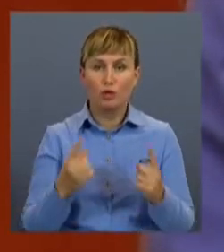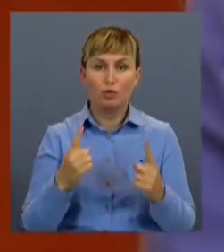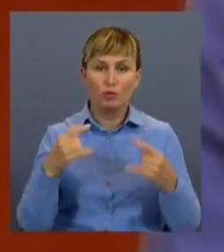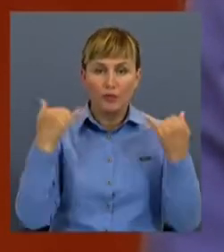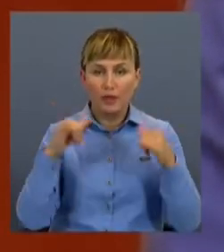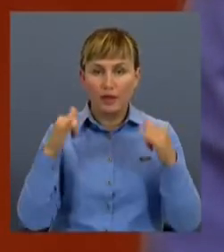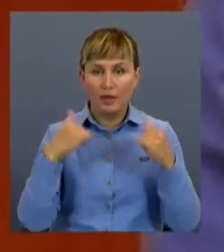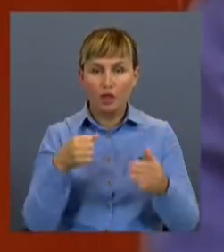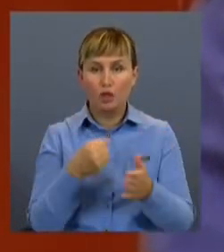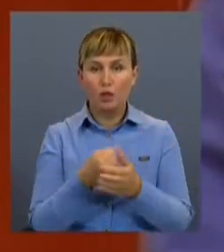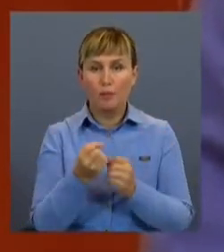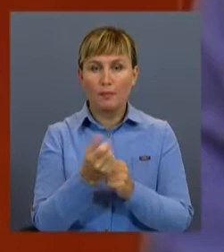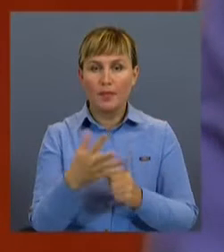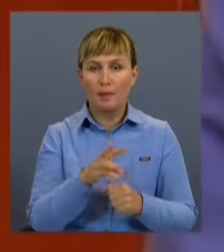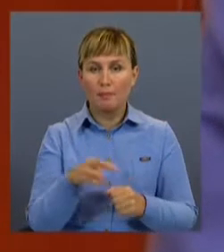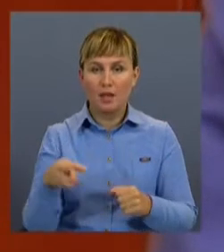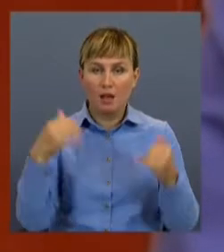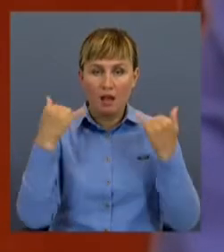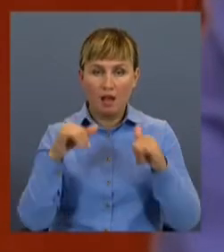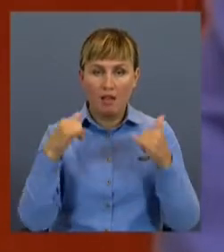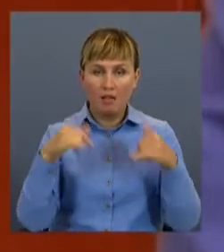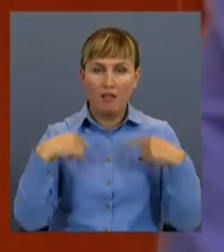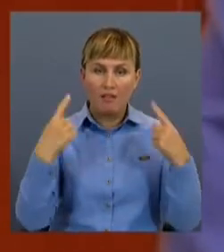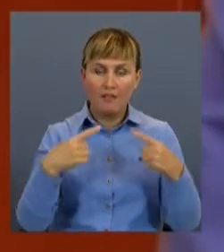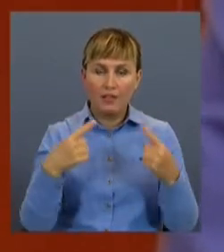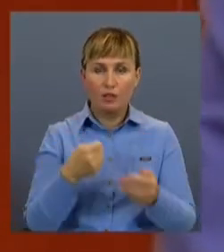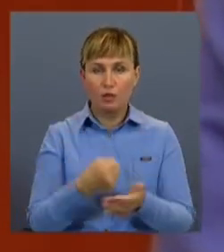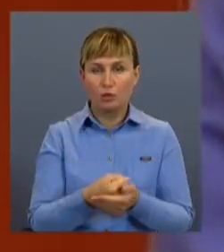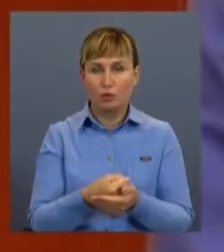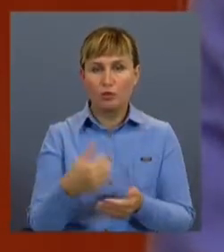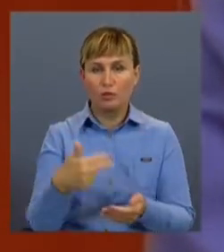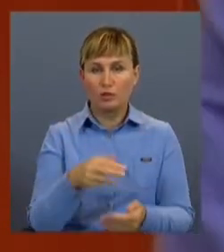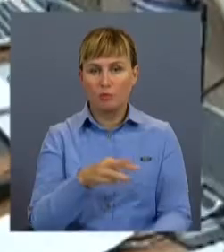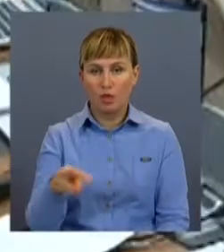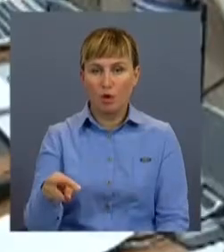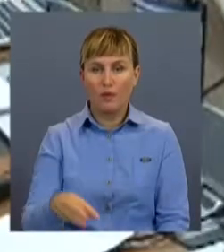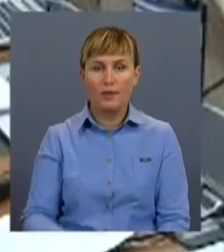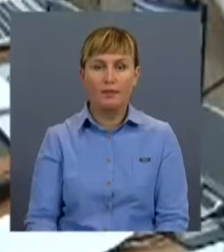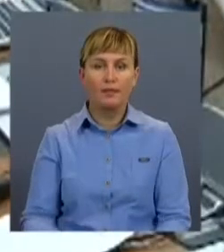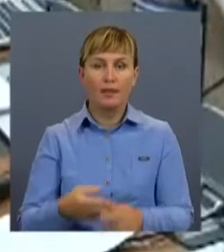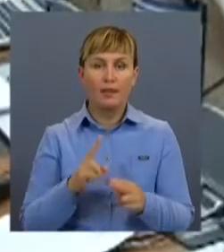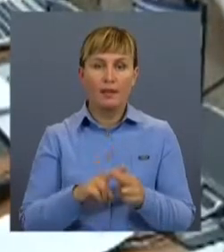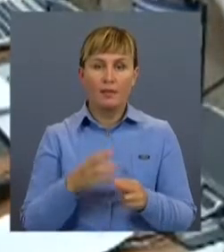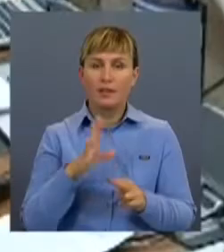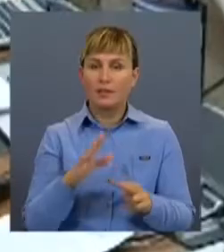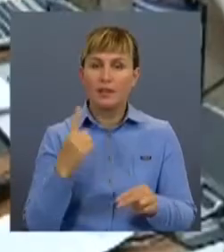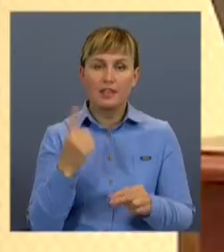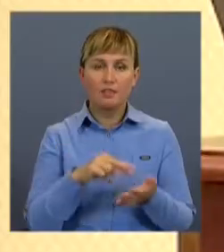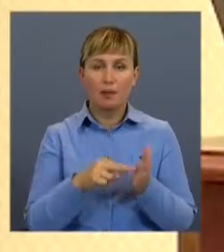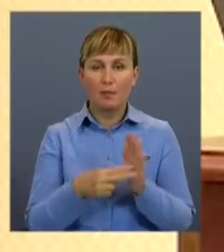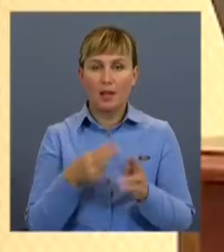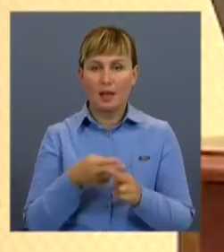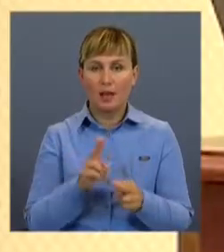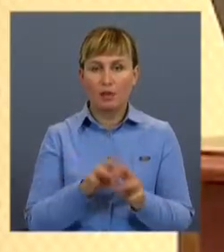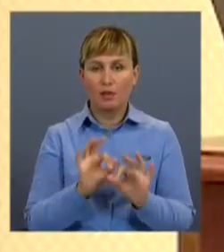скота до 15 миллионов голов овец до 30 миллионов голов это кстати не единственные планы которыми